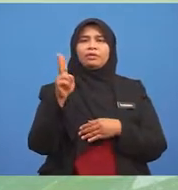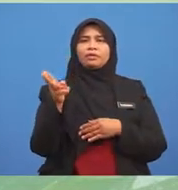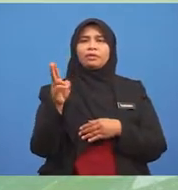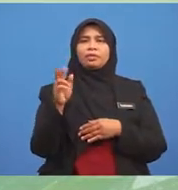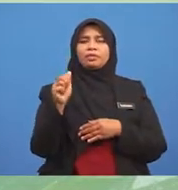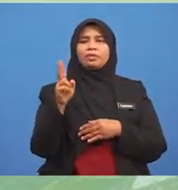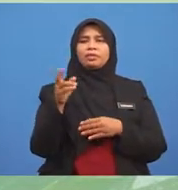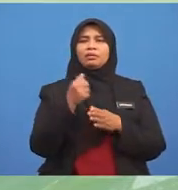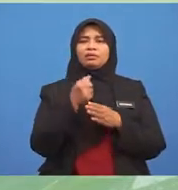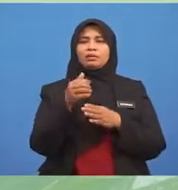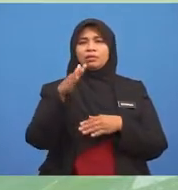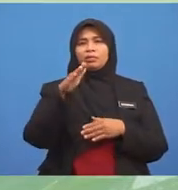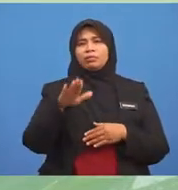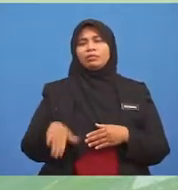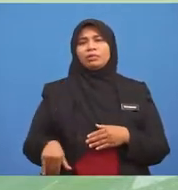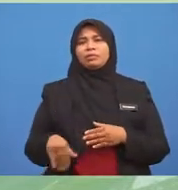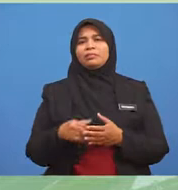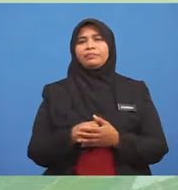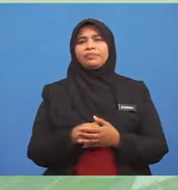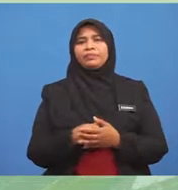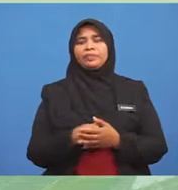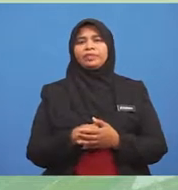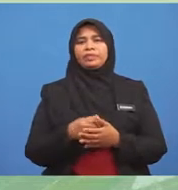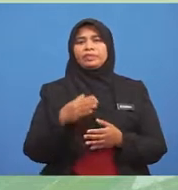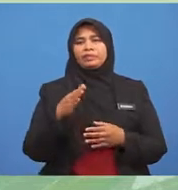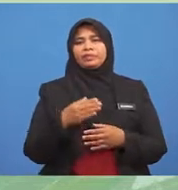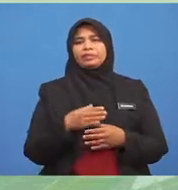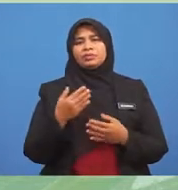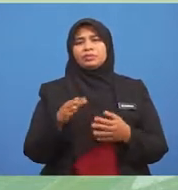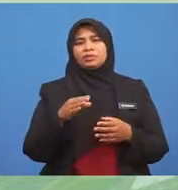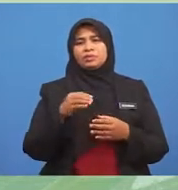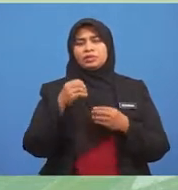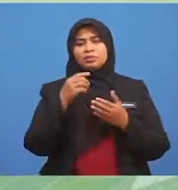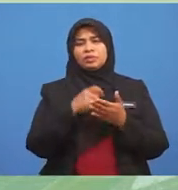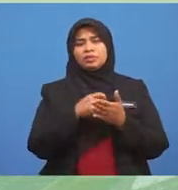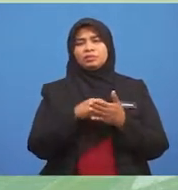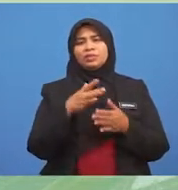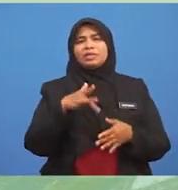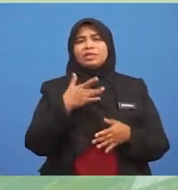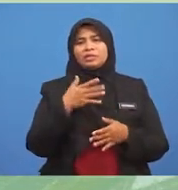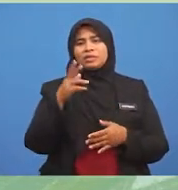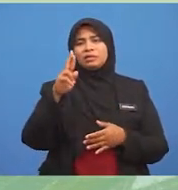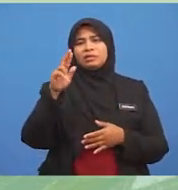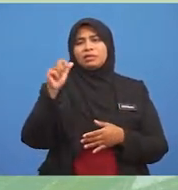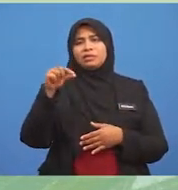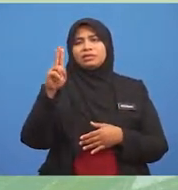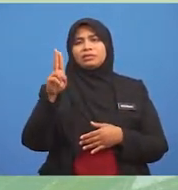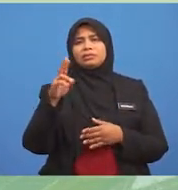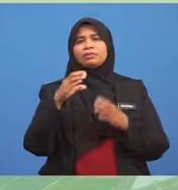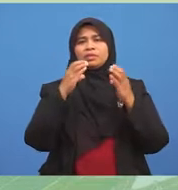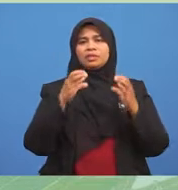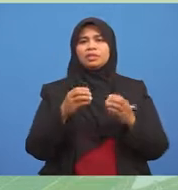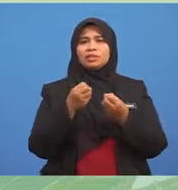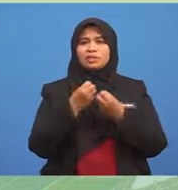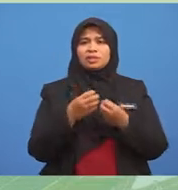belum dalam sesuatu rakaat itu dan menyedarinya atau timbul keraguannya sebelum rukuk.